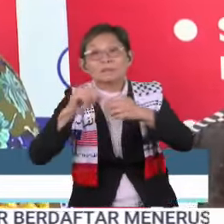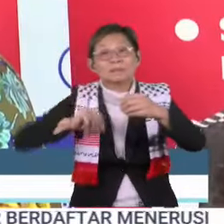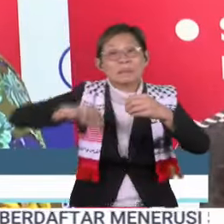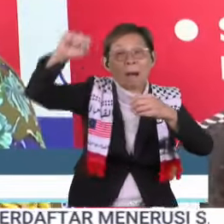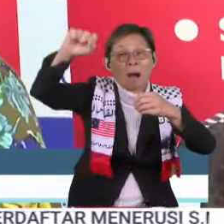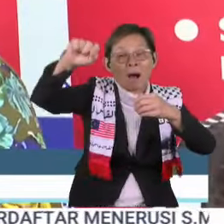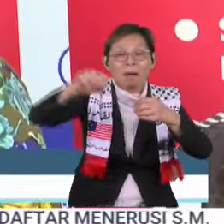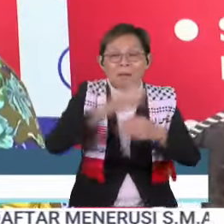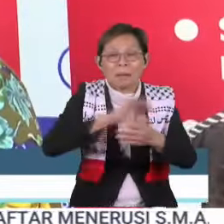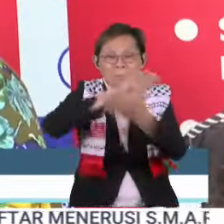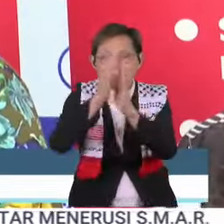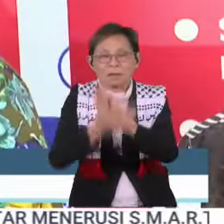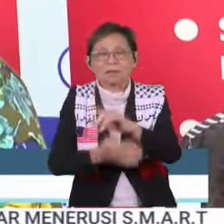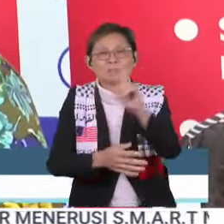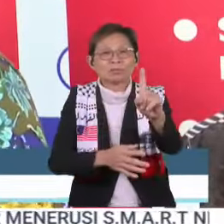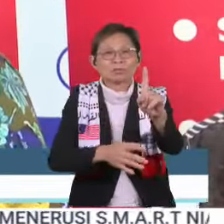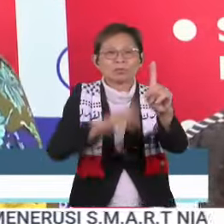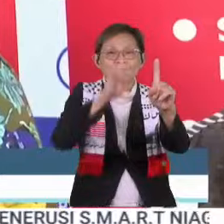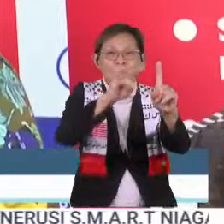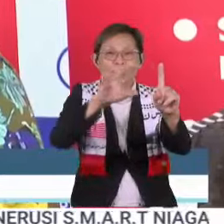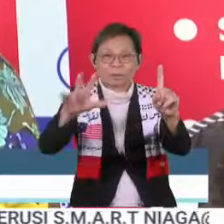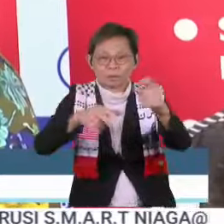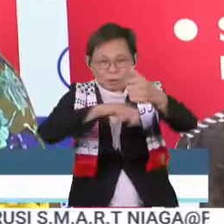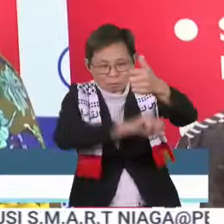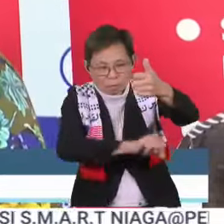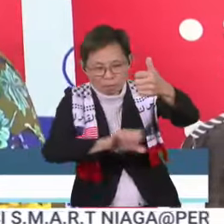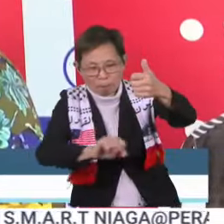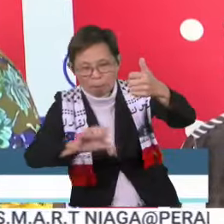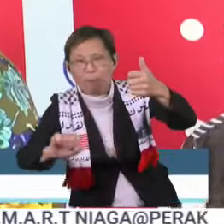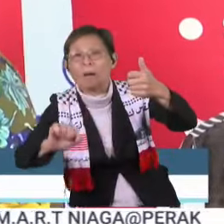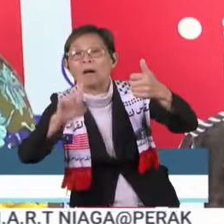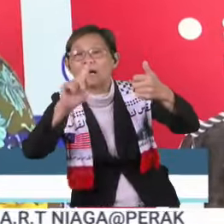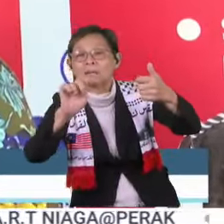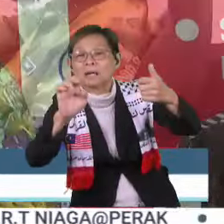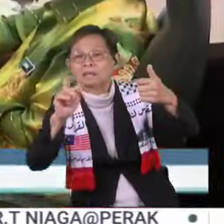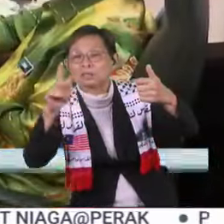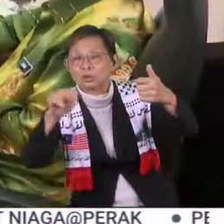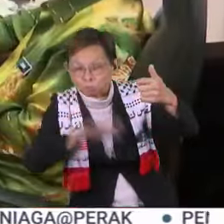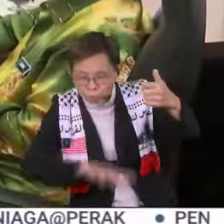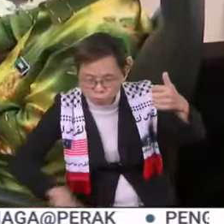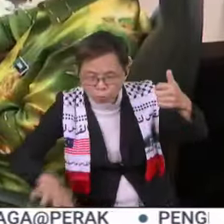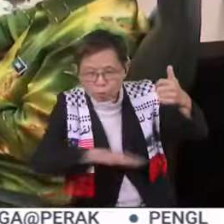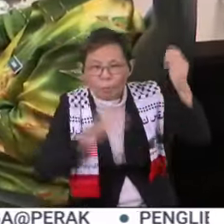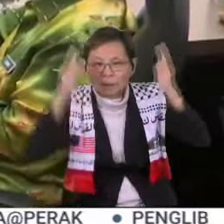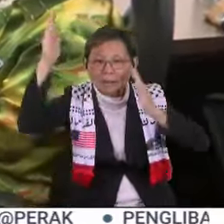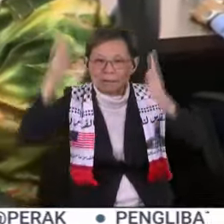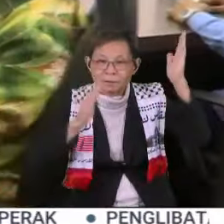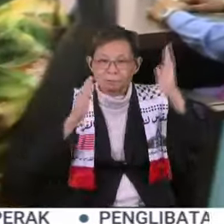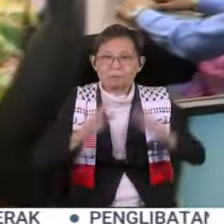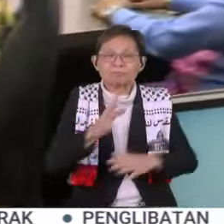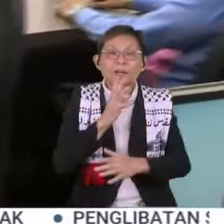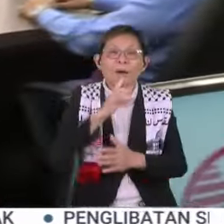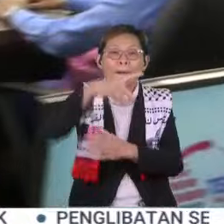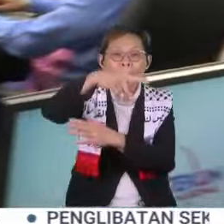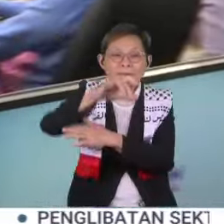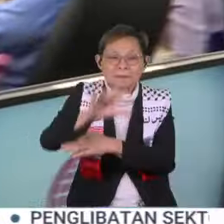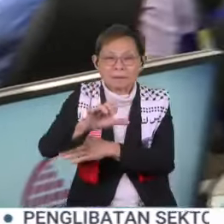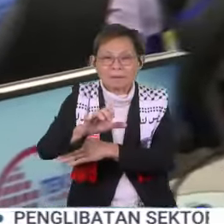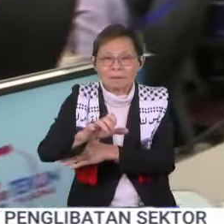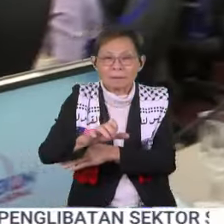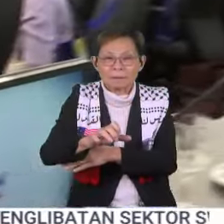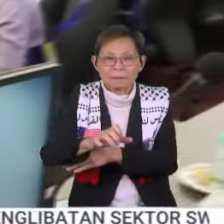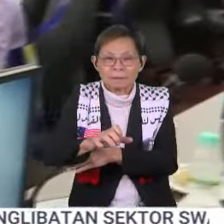So, akan jadi 173 cawangan tekun di seluruh negara. Beliau bercakap dalam sidang media